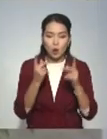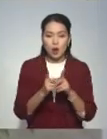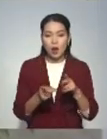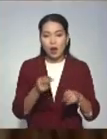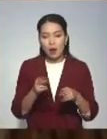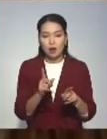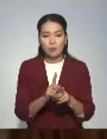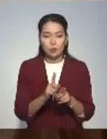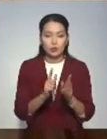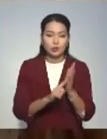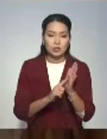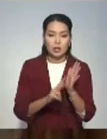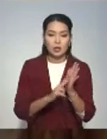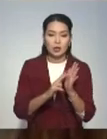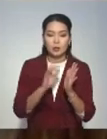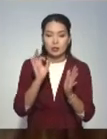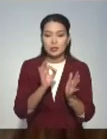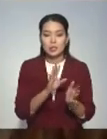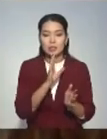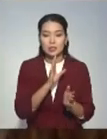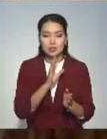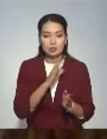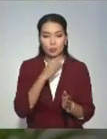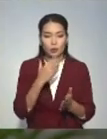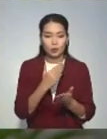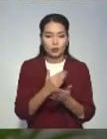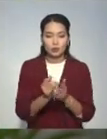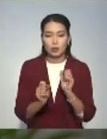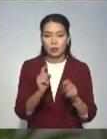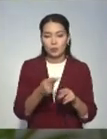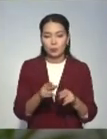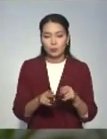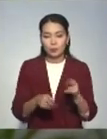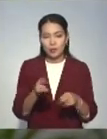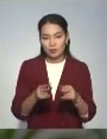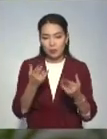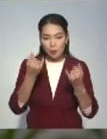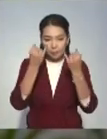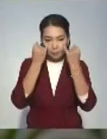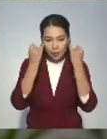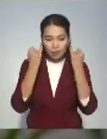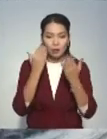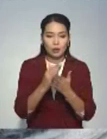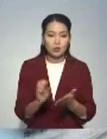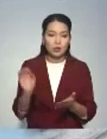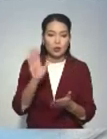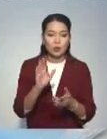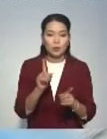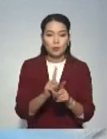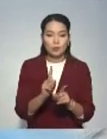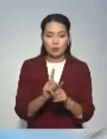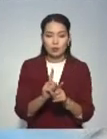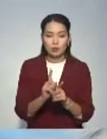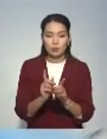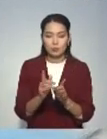баратындардың 70-80% қыз-келіншектер. Ең көп сұраныстағы ота блефаропластика. Оны еуропалық қабақ синдромы деп